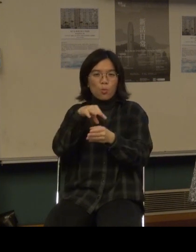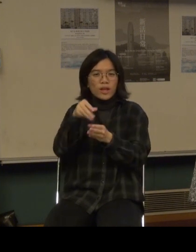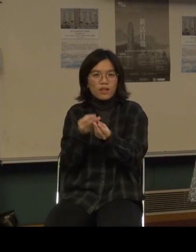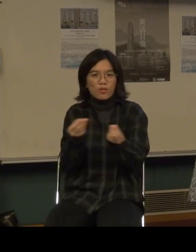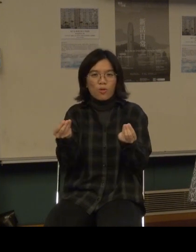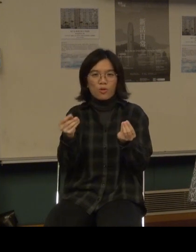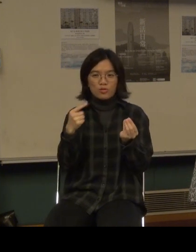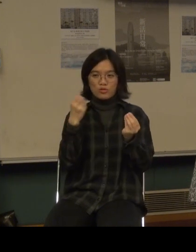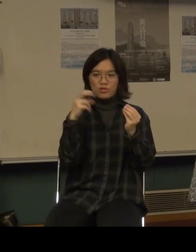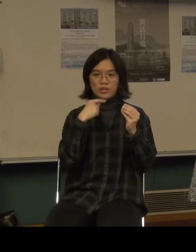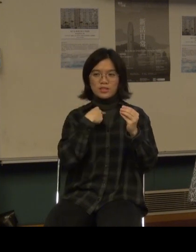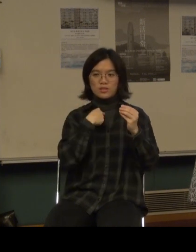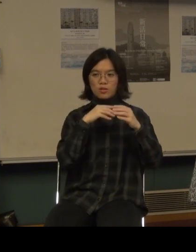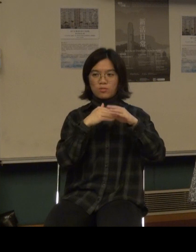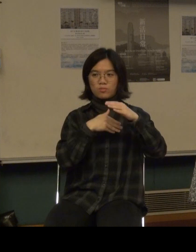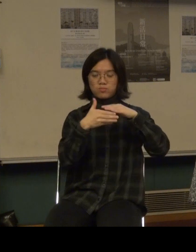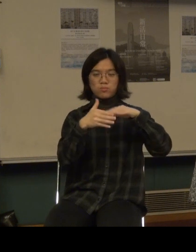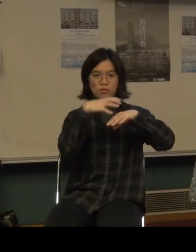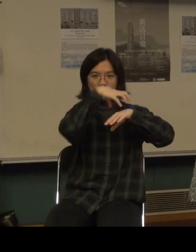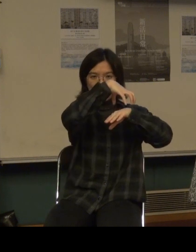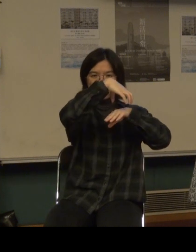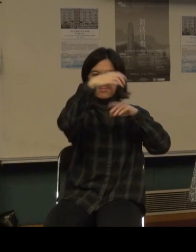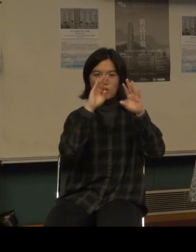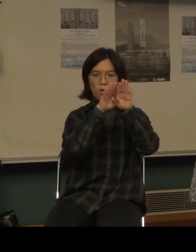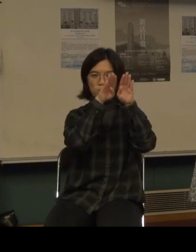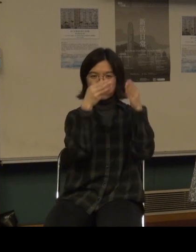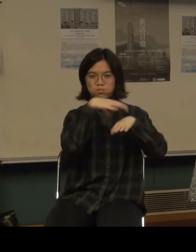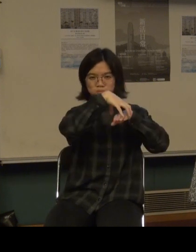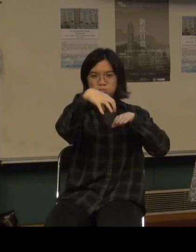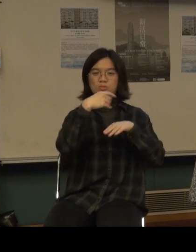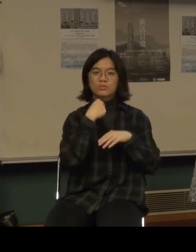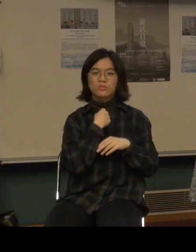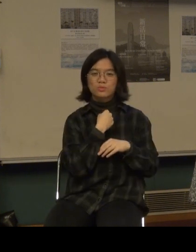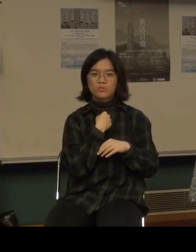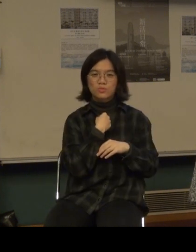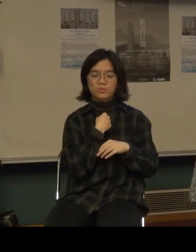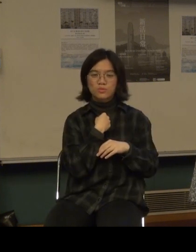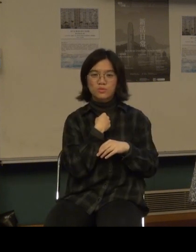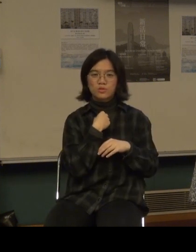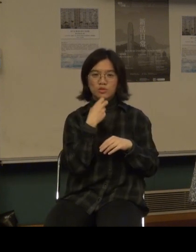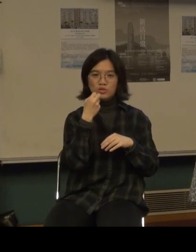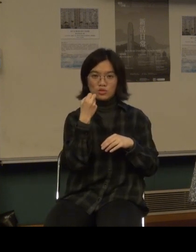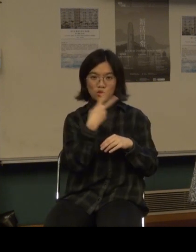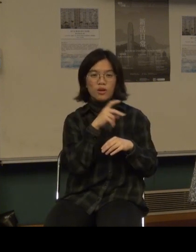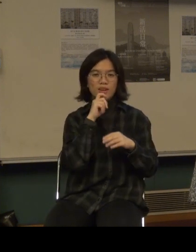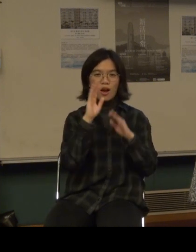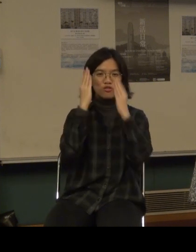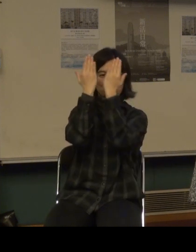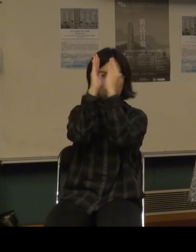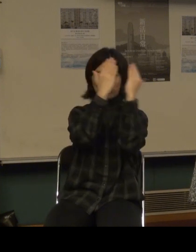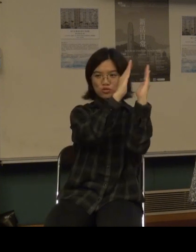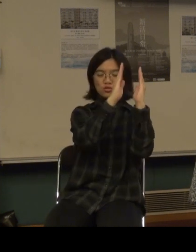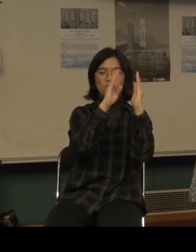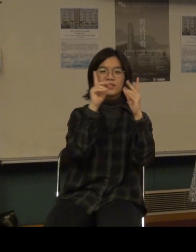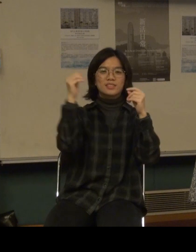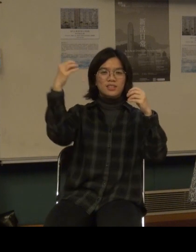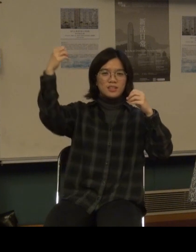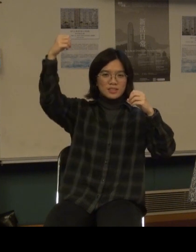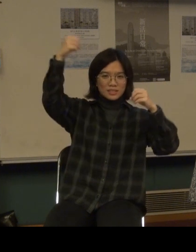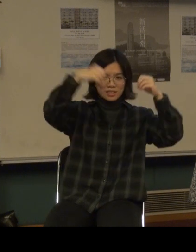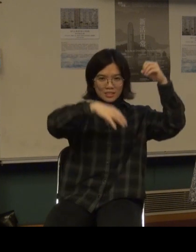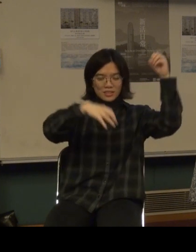咧佢可以喺上面咧開一排嘅即係直身企身嘅屋頂嘅窗啊，咁啊讓咧陽光同埋空氣咧可以喺